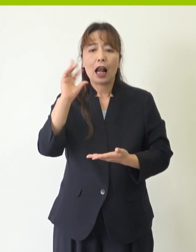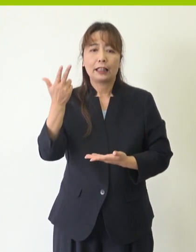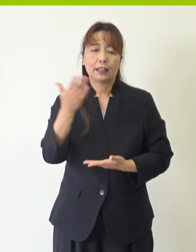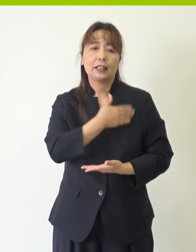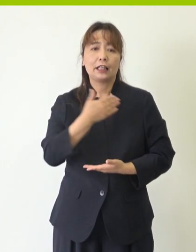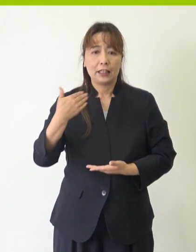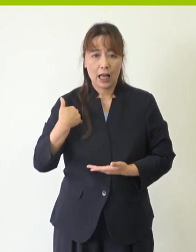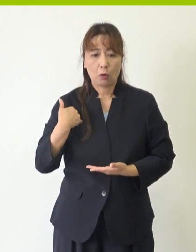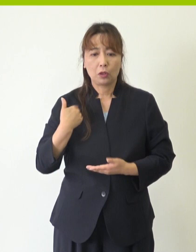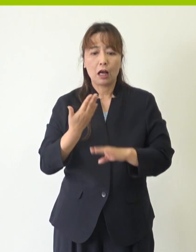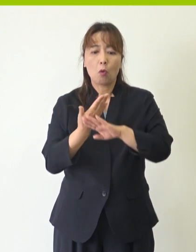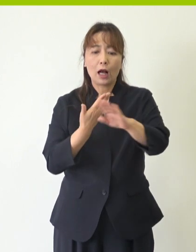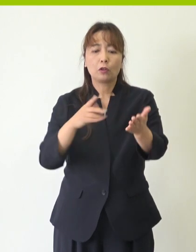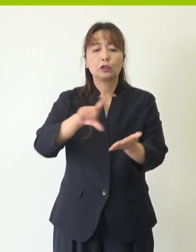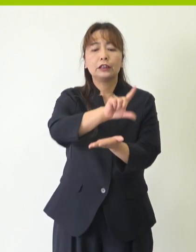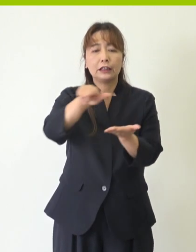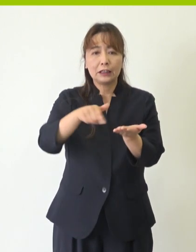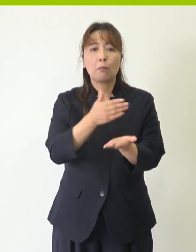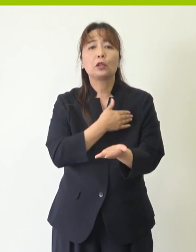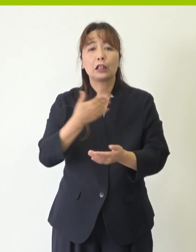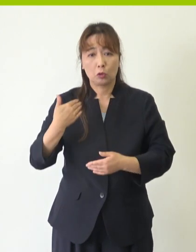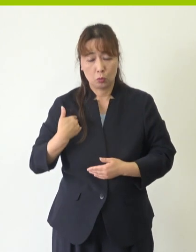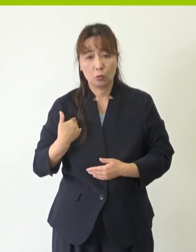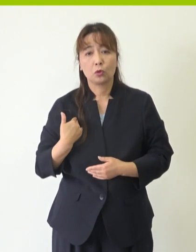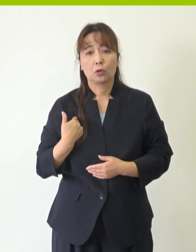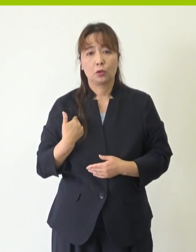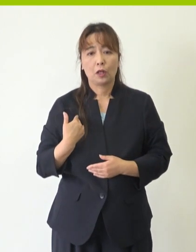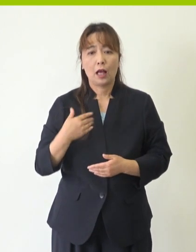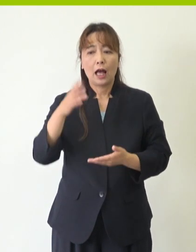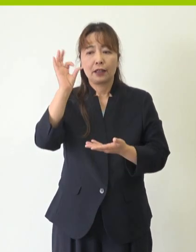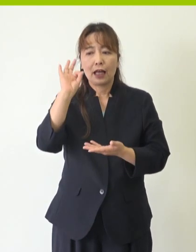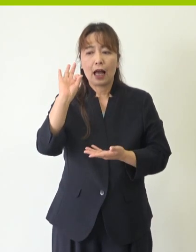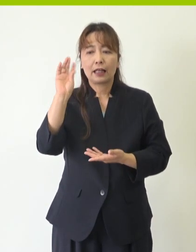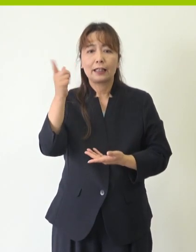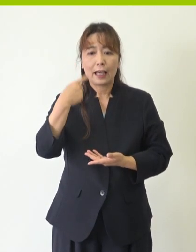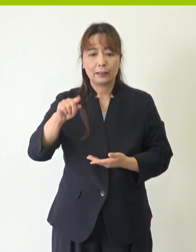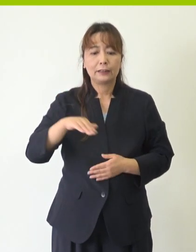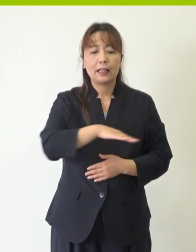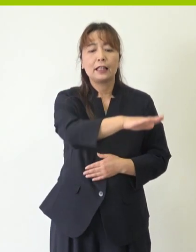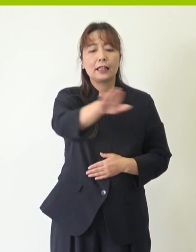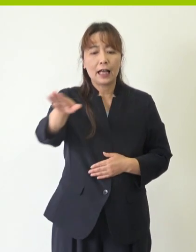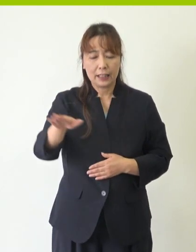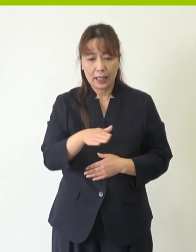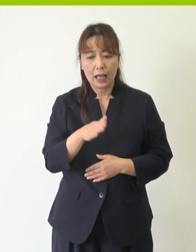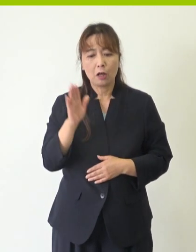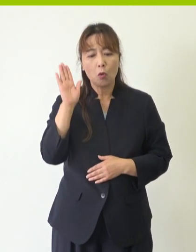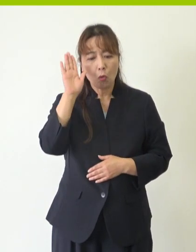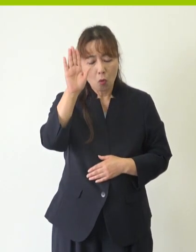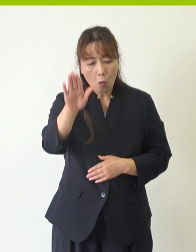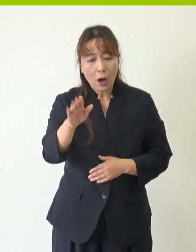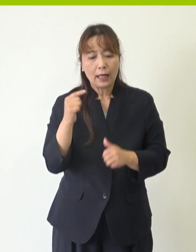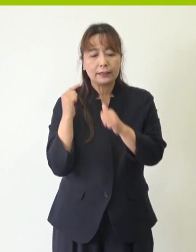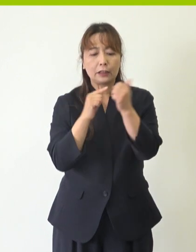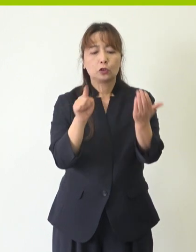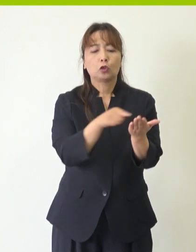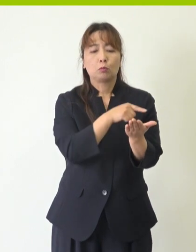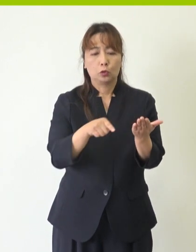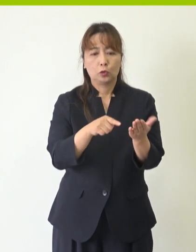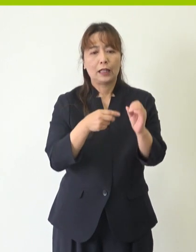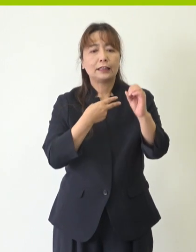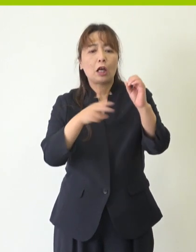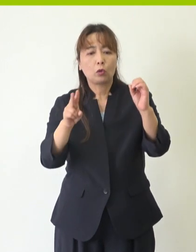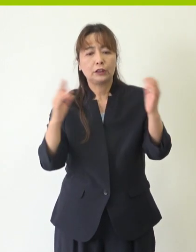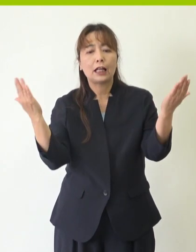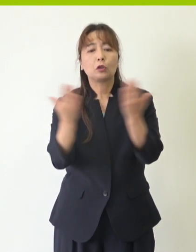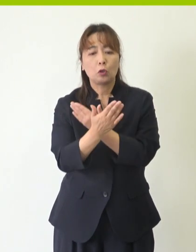ことであれば他の自治体でもできるのではないかというふうに思います奈良県全体で今後は殺処分がゼロになるようにですね